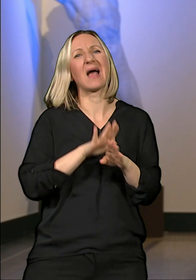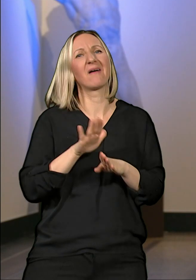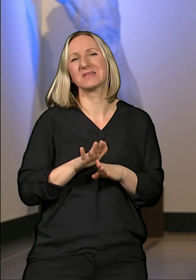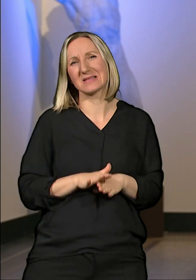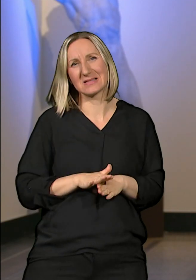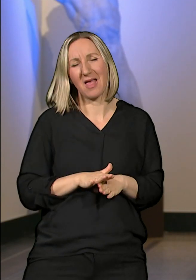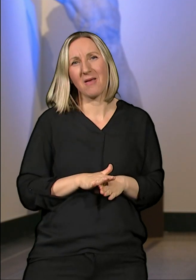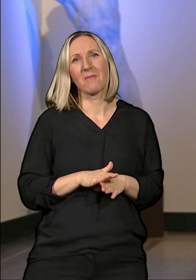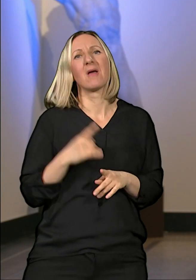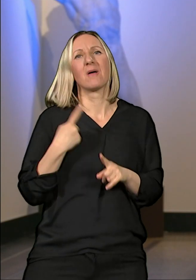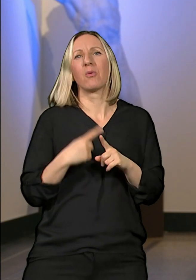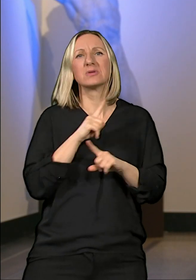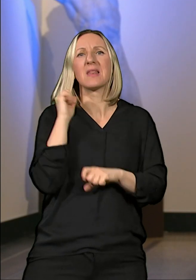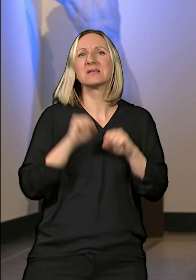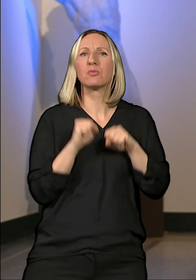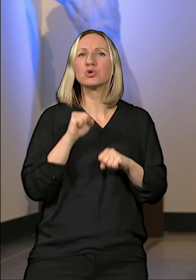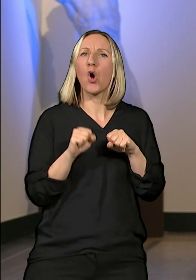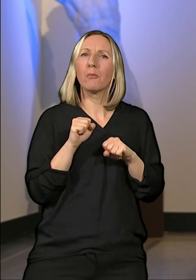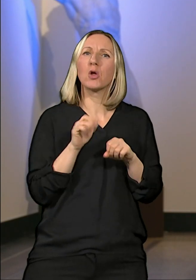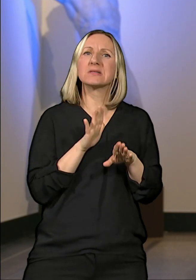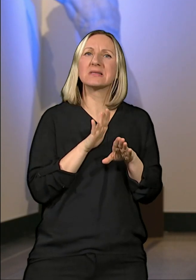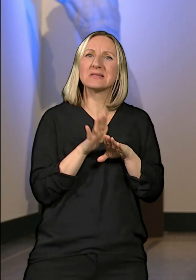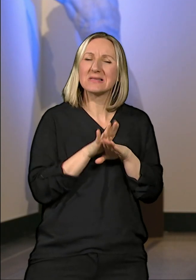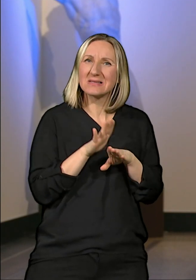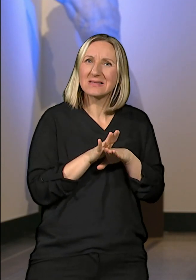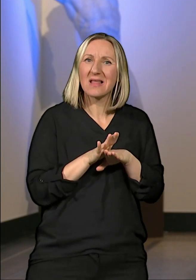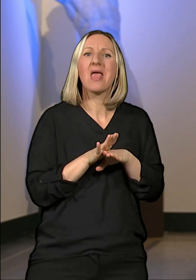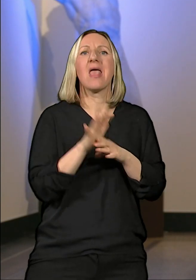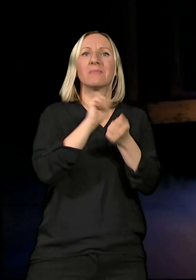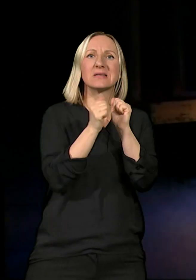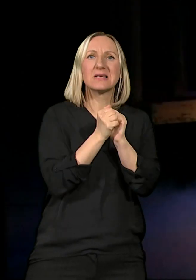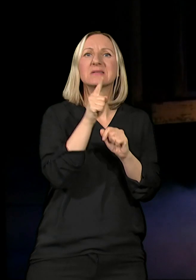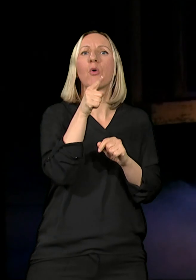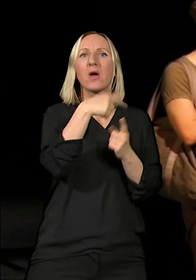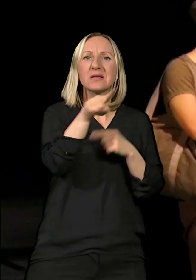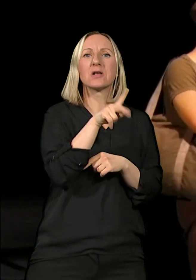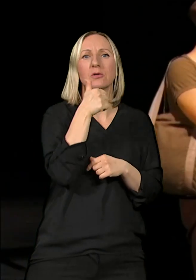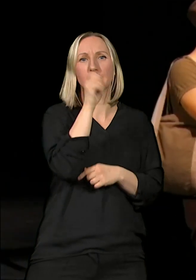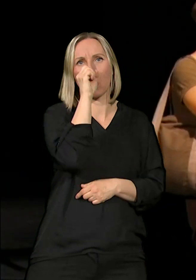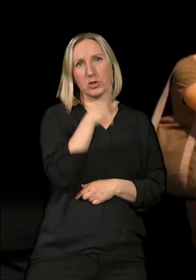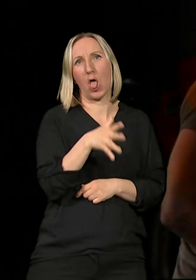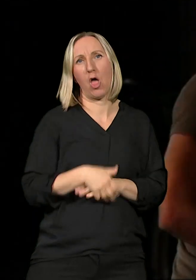njegovoj nesposobnosti da se takav sistem izbori sa zlom.